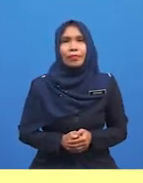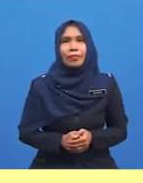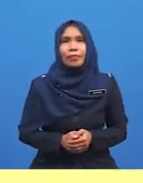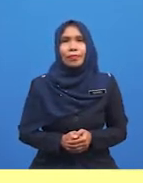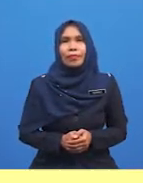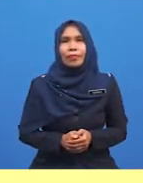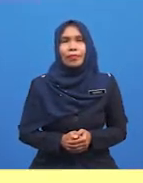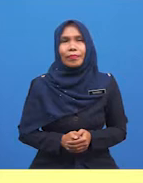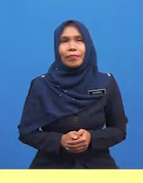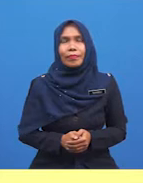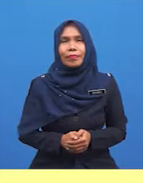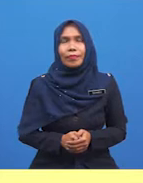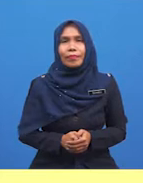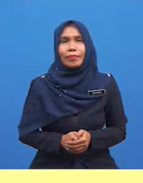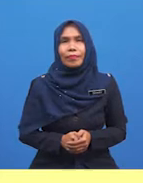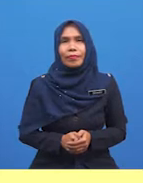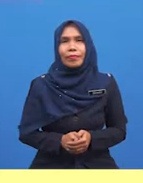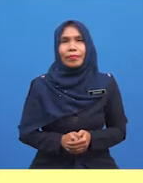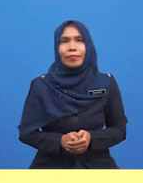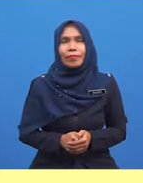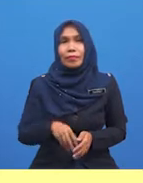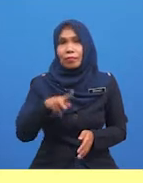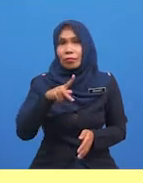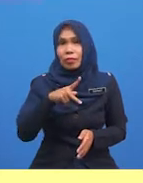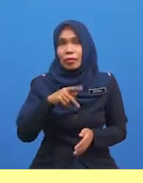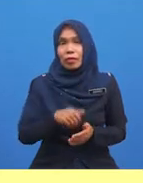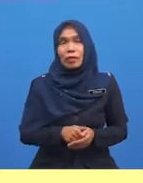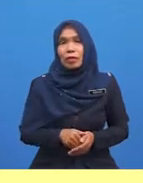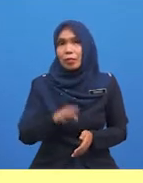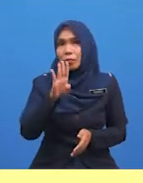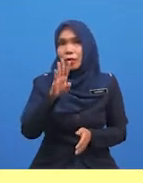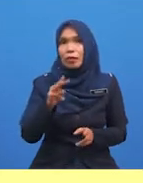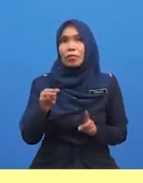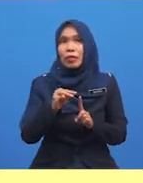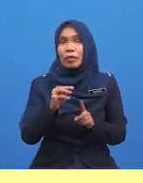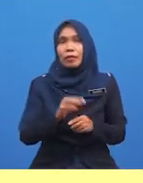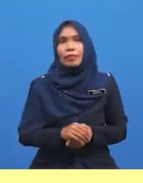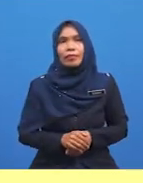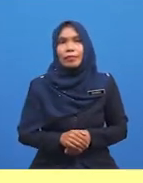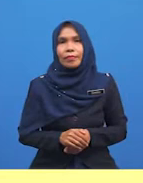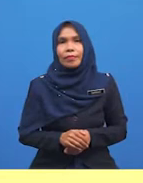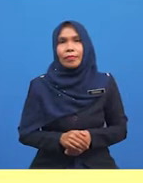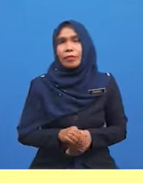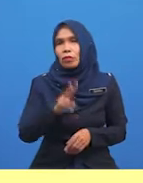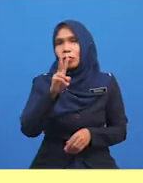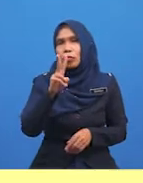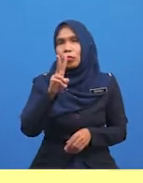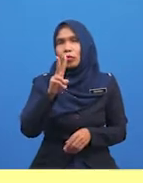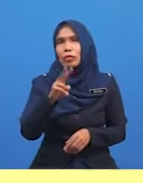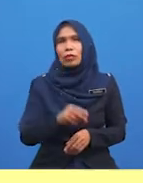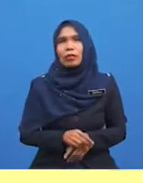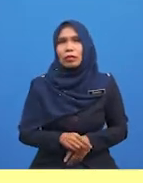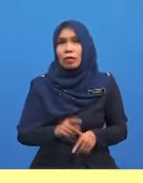High Order Thinking Skill, mempunyai empat markah dan dua ruangan jawapan yang